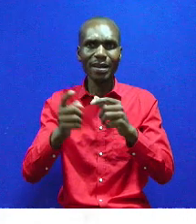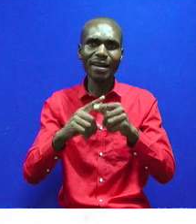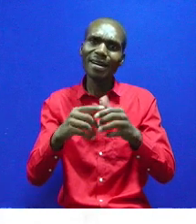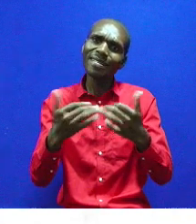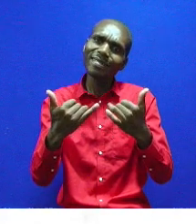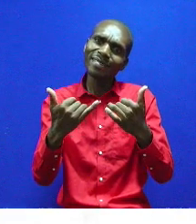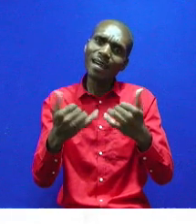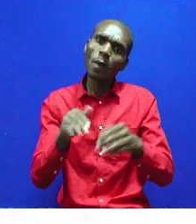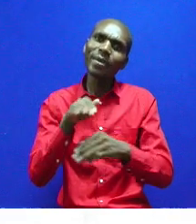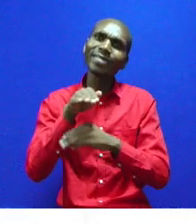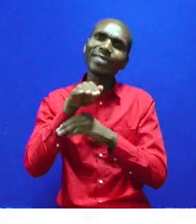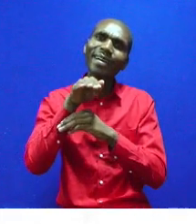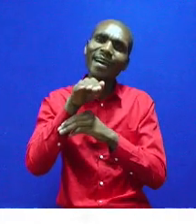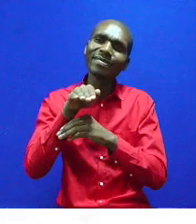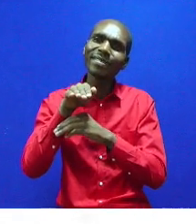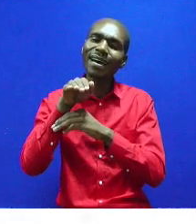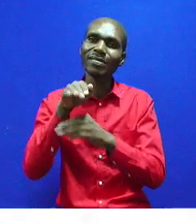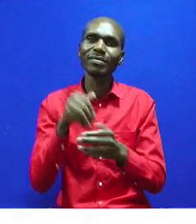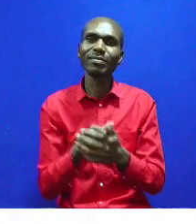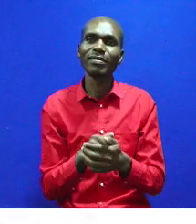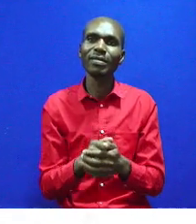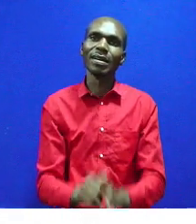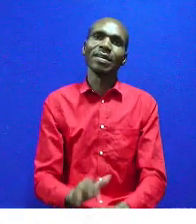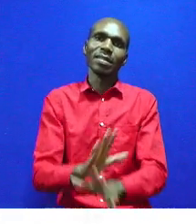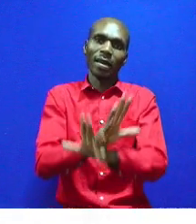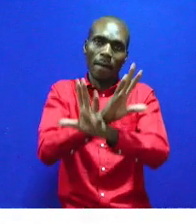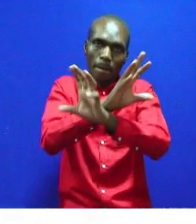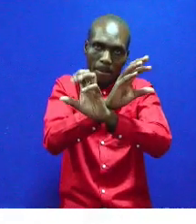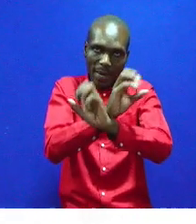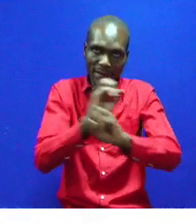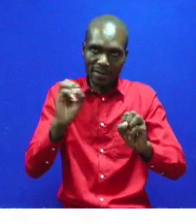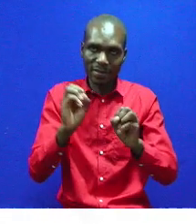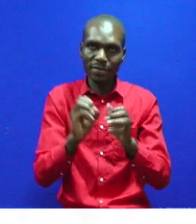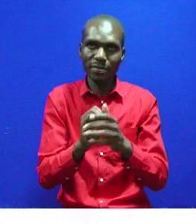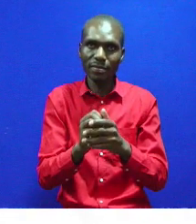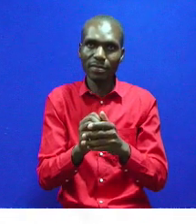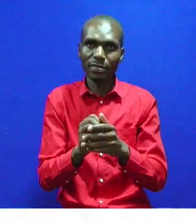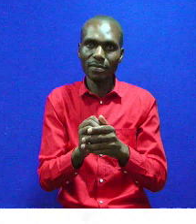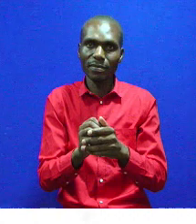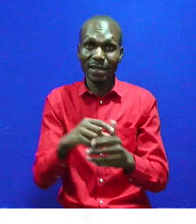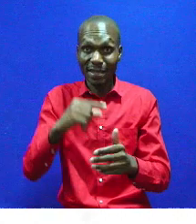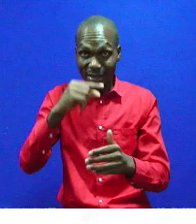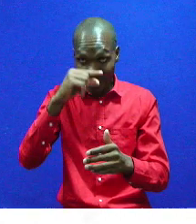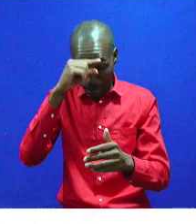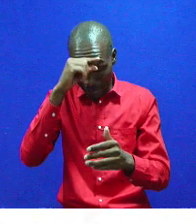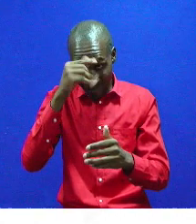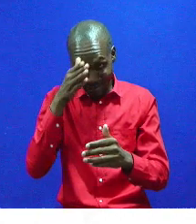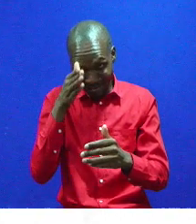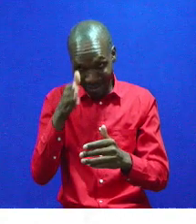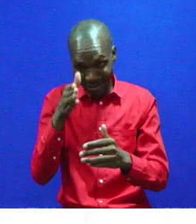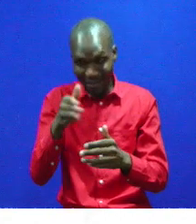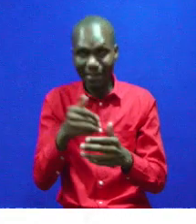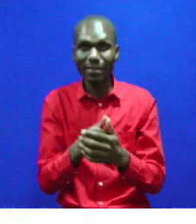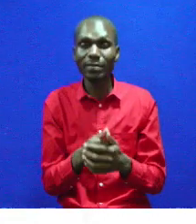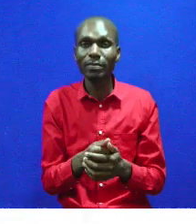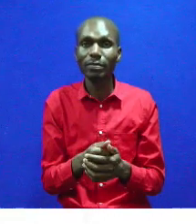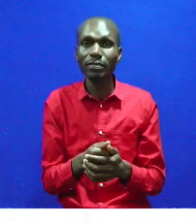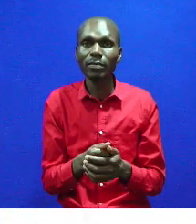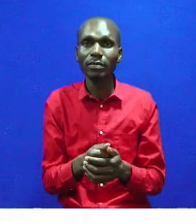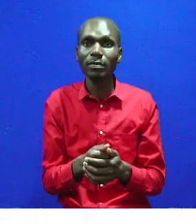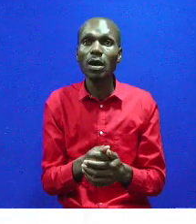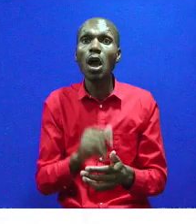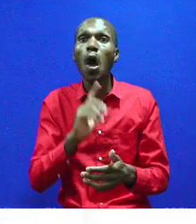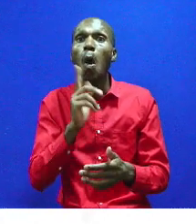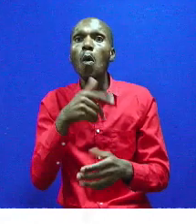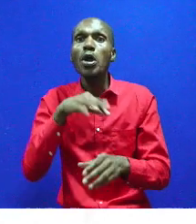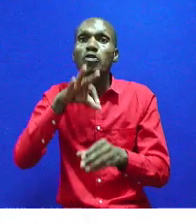tulikuwa tunaomba rais wetu na serikali na viongozi wetu wale